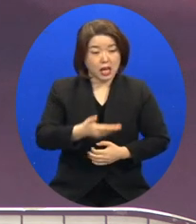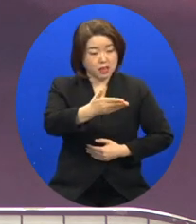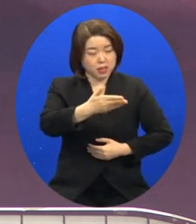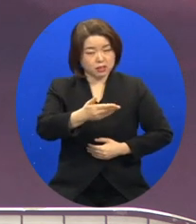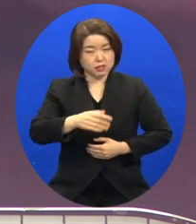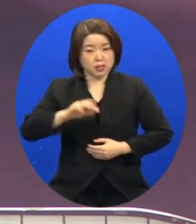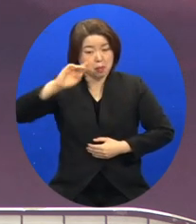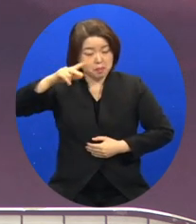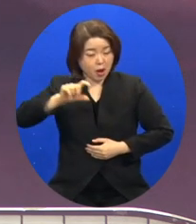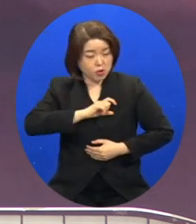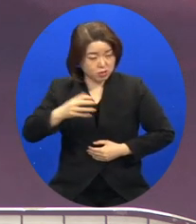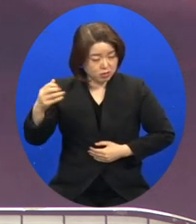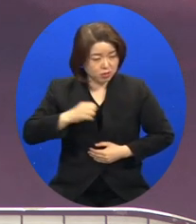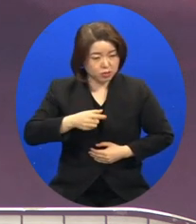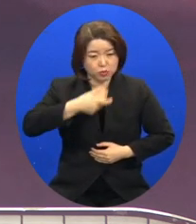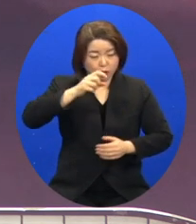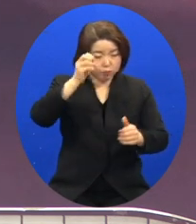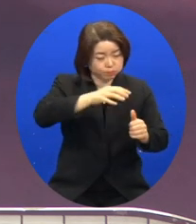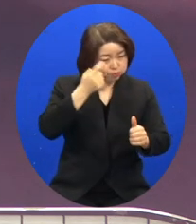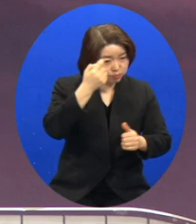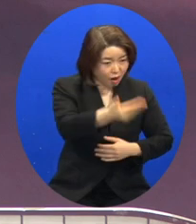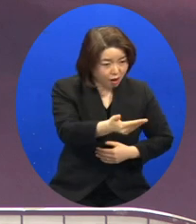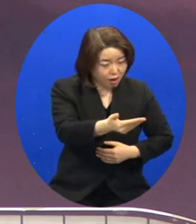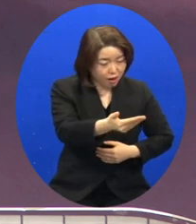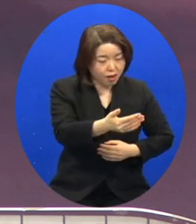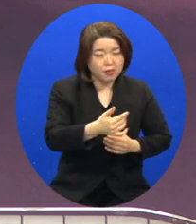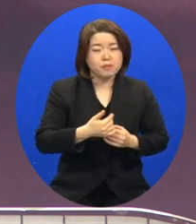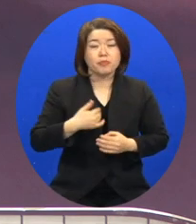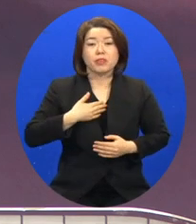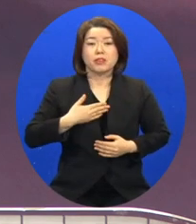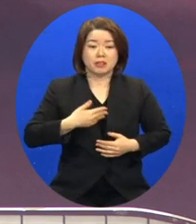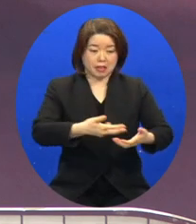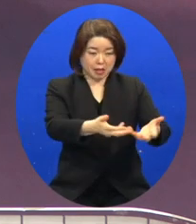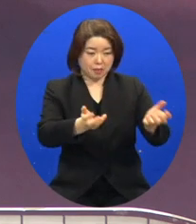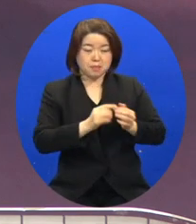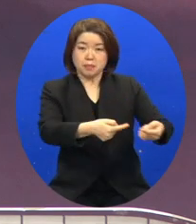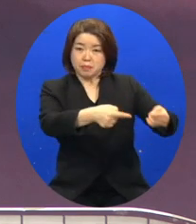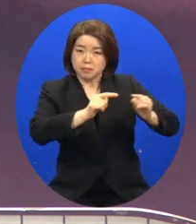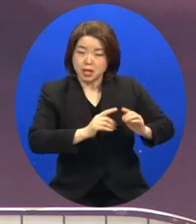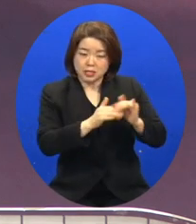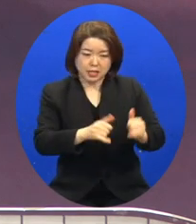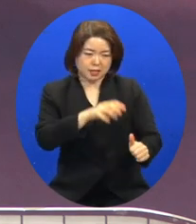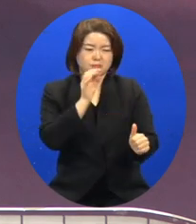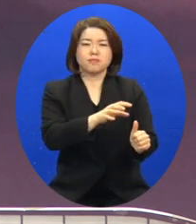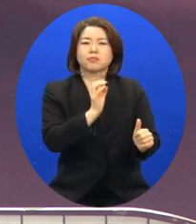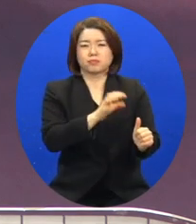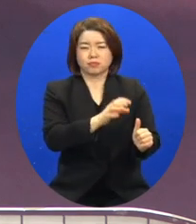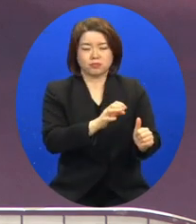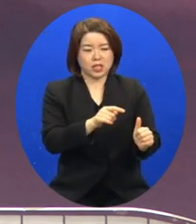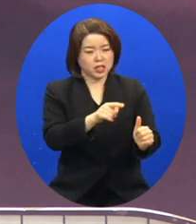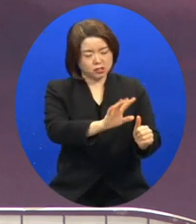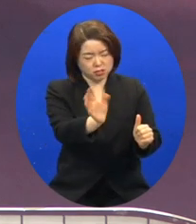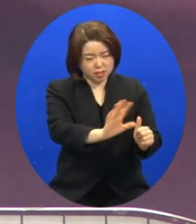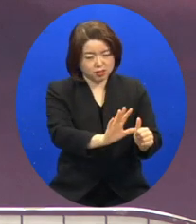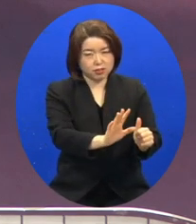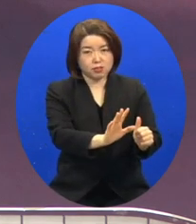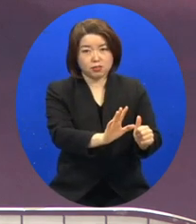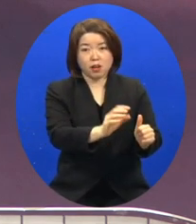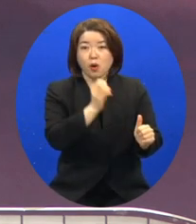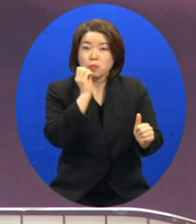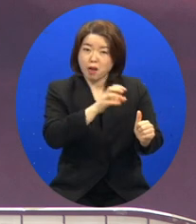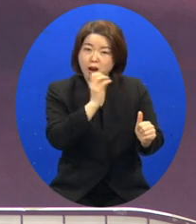세례 받았습니까 자기편 의 사람에게 꾸짖는 거예요 그렇게 하는거 아니라고